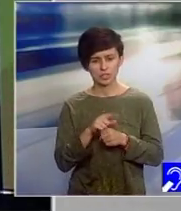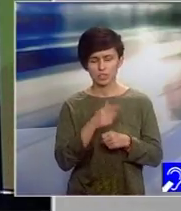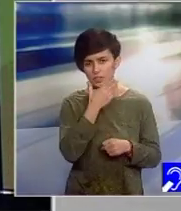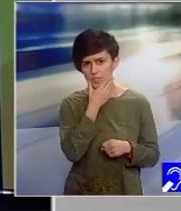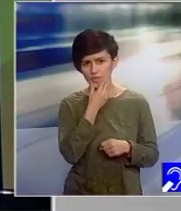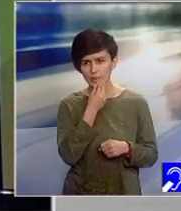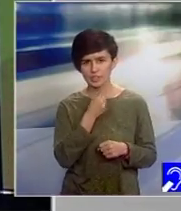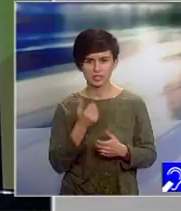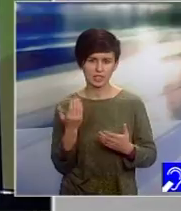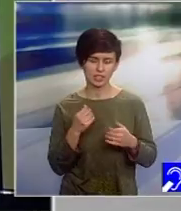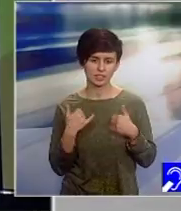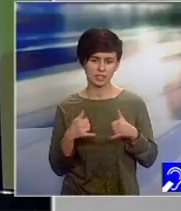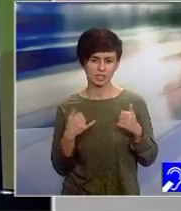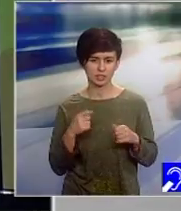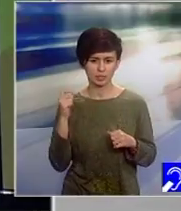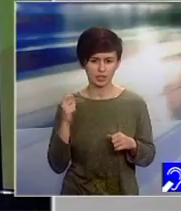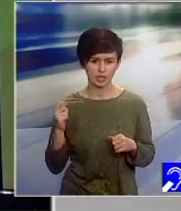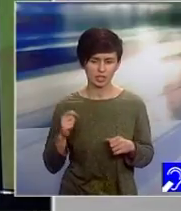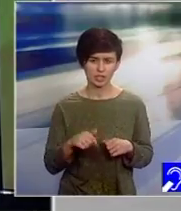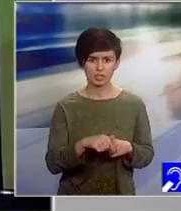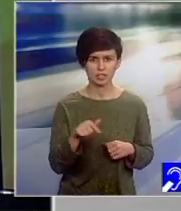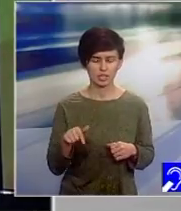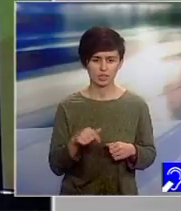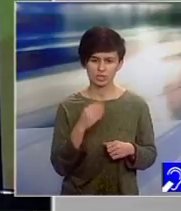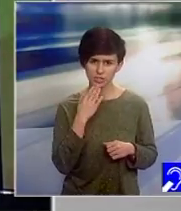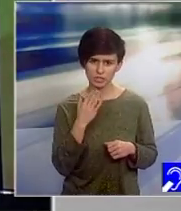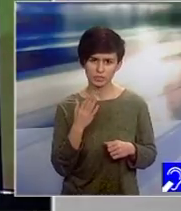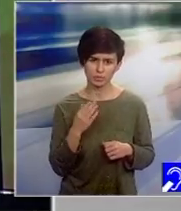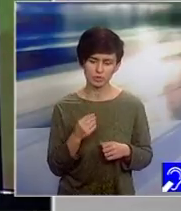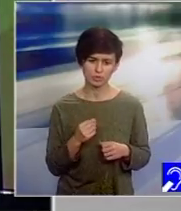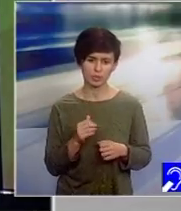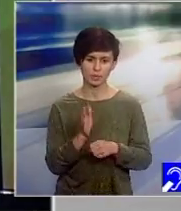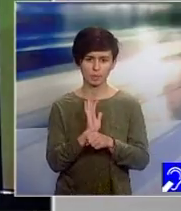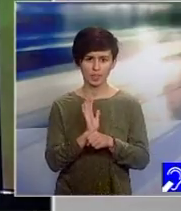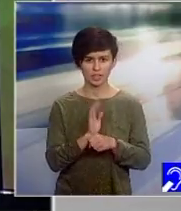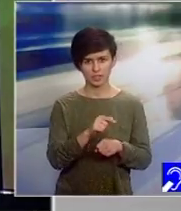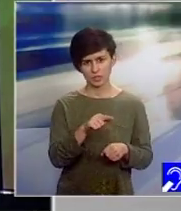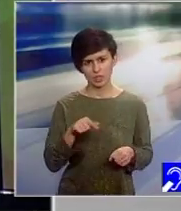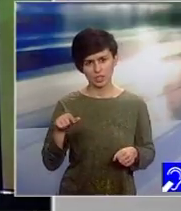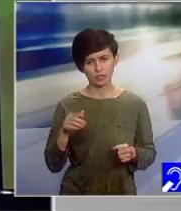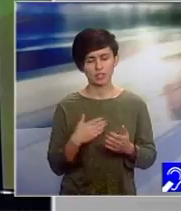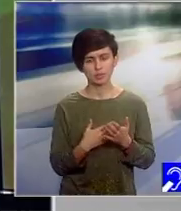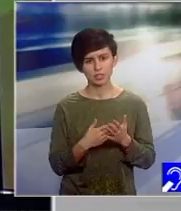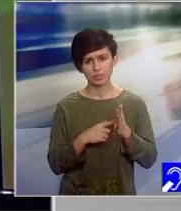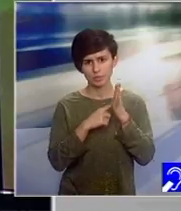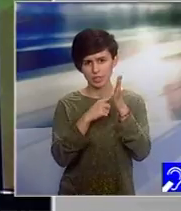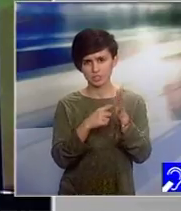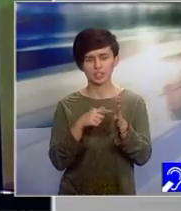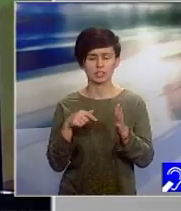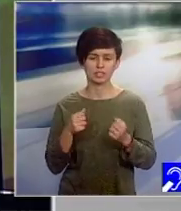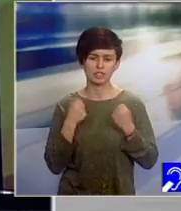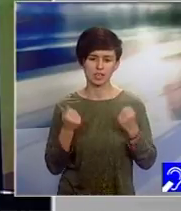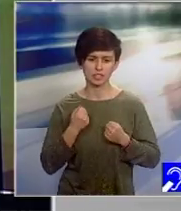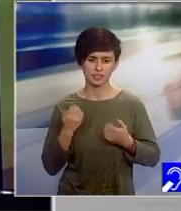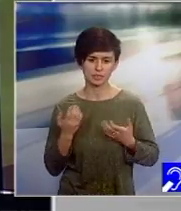se întâmplă în țara noastră și de asta vă mulțumim postului dumneavoastră de televiziune că dumneavoastră promovați astfel de activități pe care